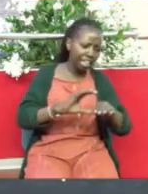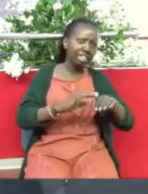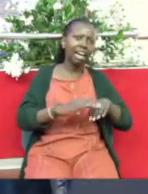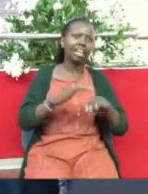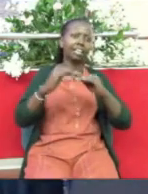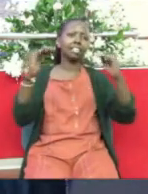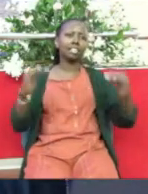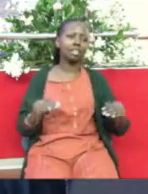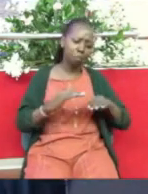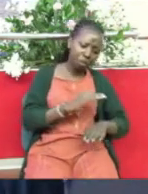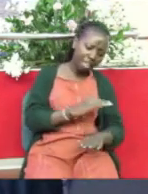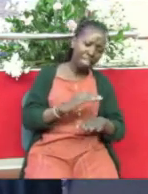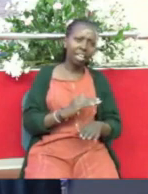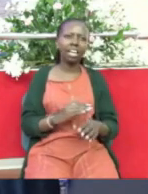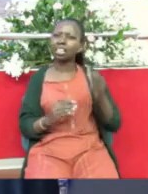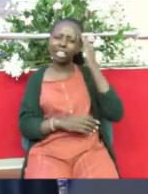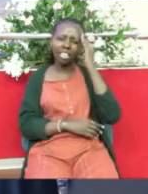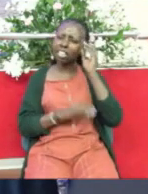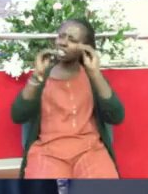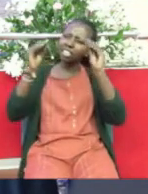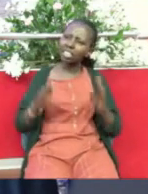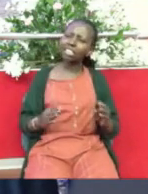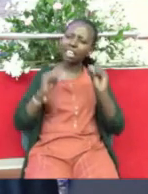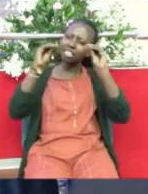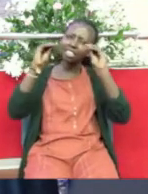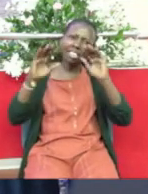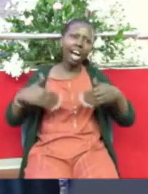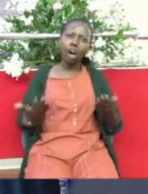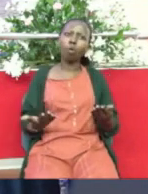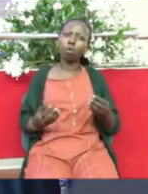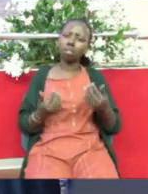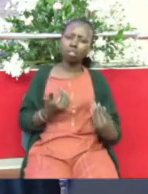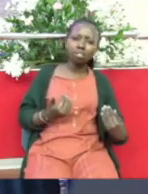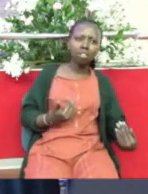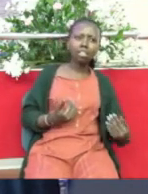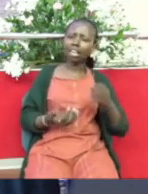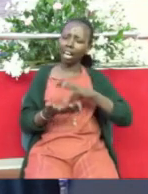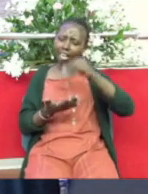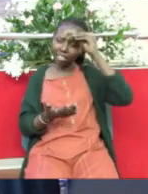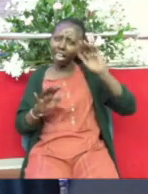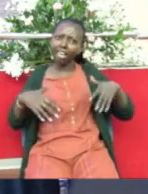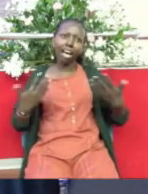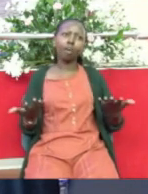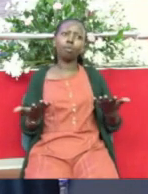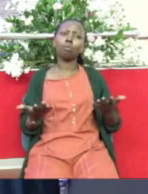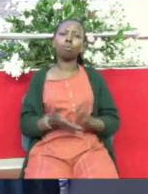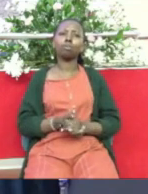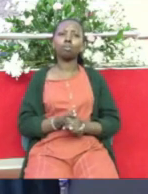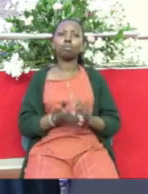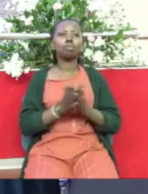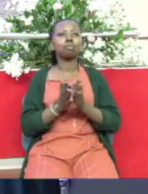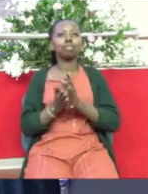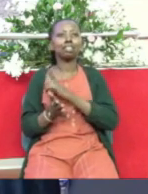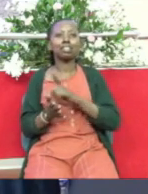this teacher. Baka unashangaa huyu mwalimu. Anafunza aje na hao watoto wanaelewa kweli? Imagine wanaelewa. Bwana asifiwe. But